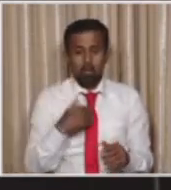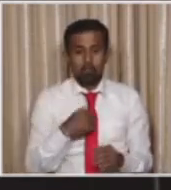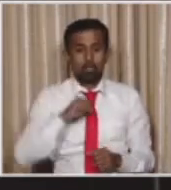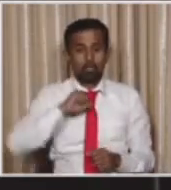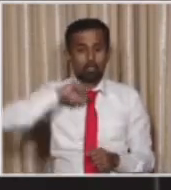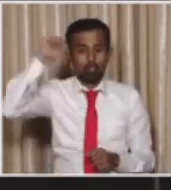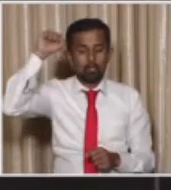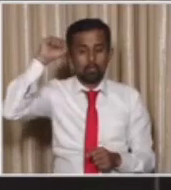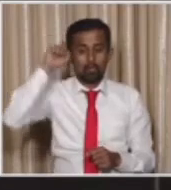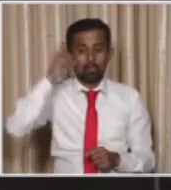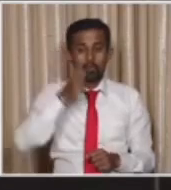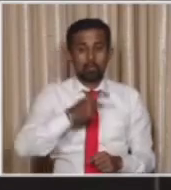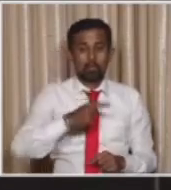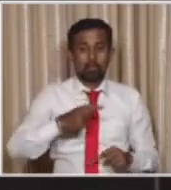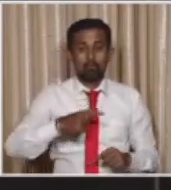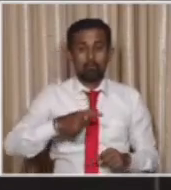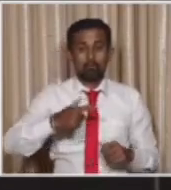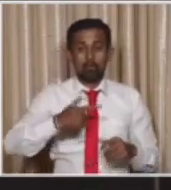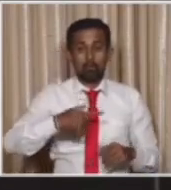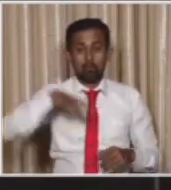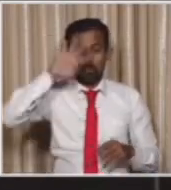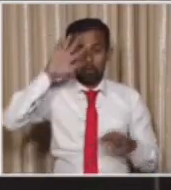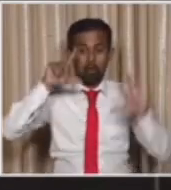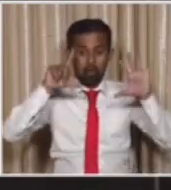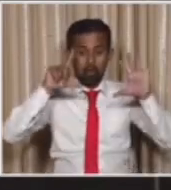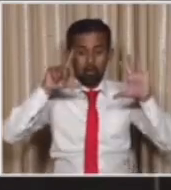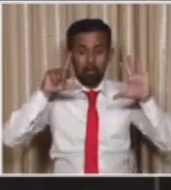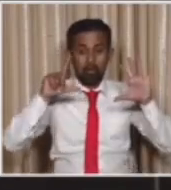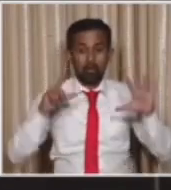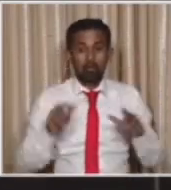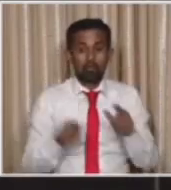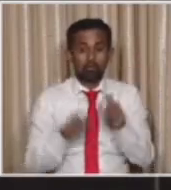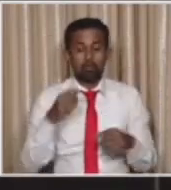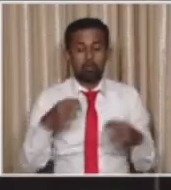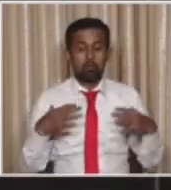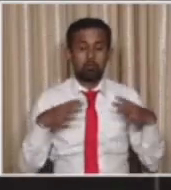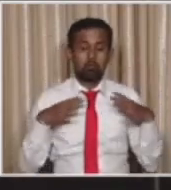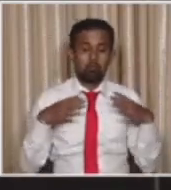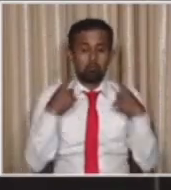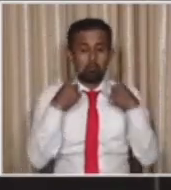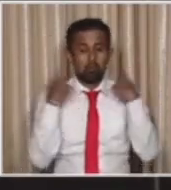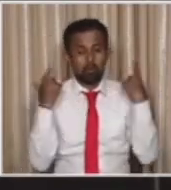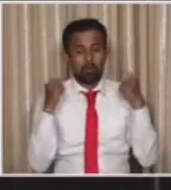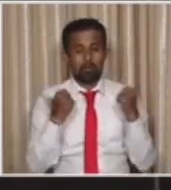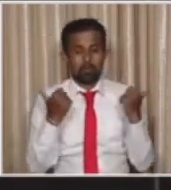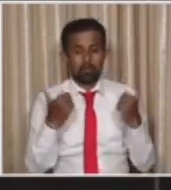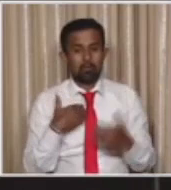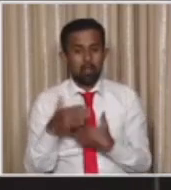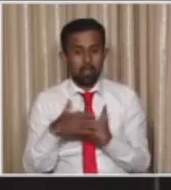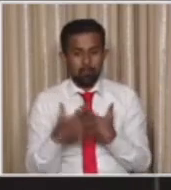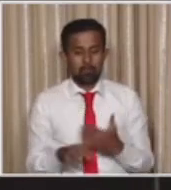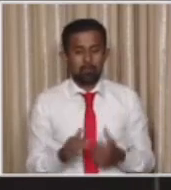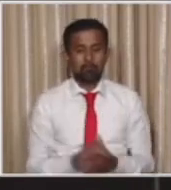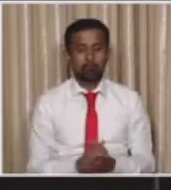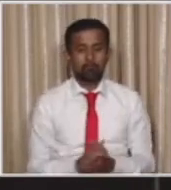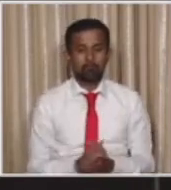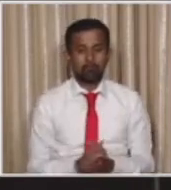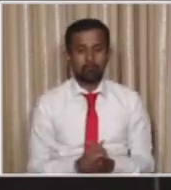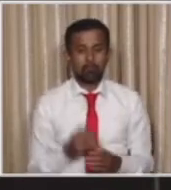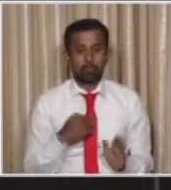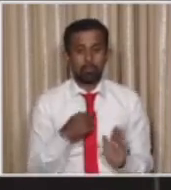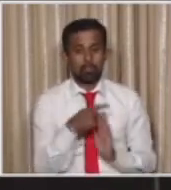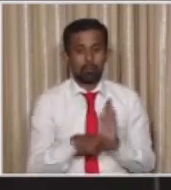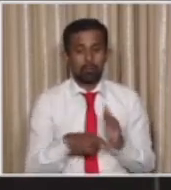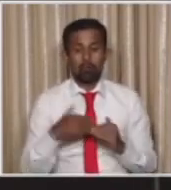රජවරු සත්මහල් ප්‍රාසාදවල අන්තක්පුර තියාගෙන ඉතාම සැපසේ ගත කළ කාලයක් අපිට තිබ්බා. ඒ වගේම තමයි අප